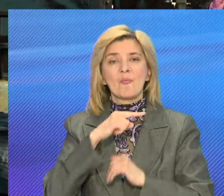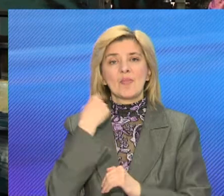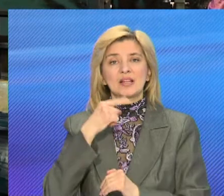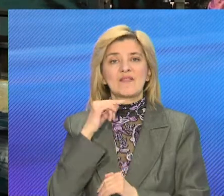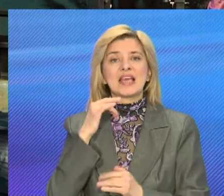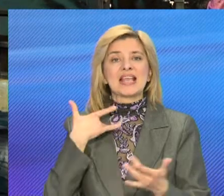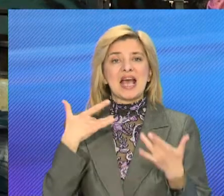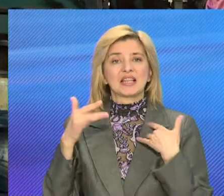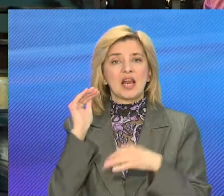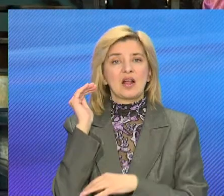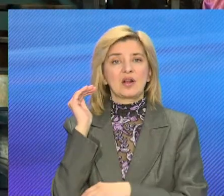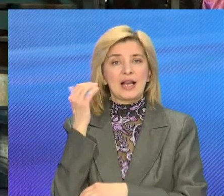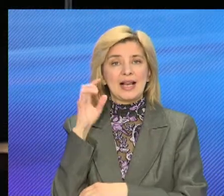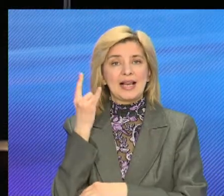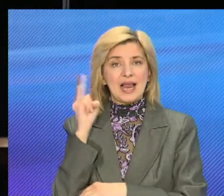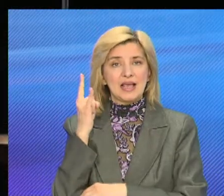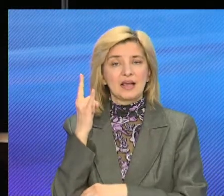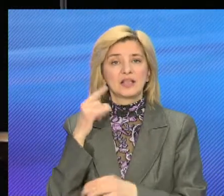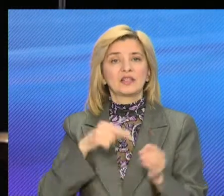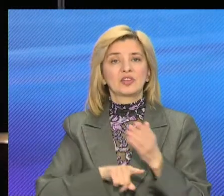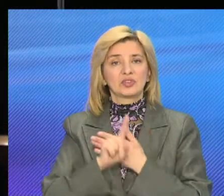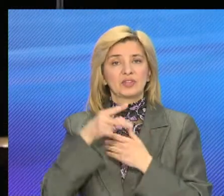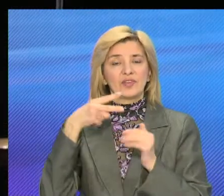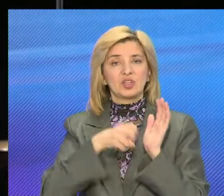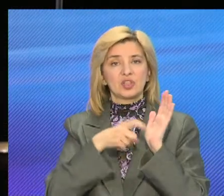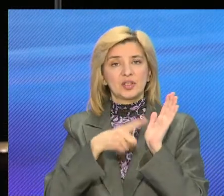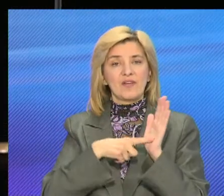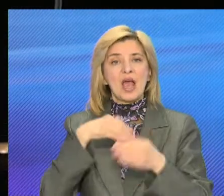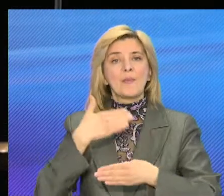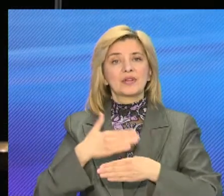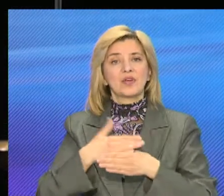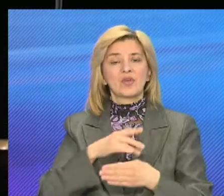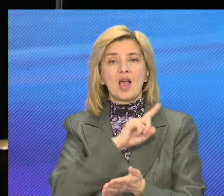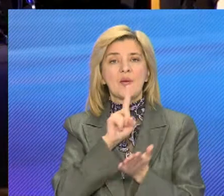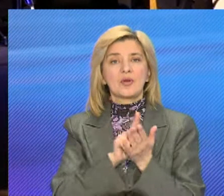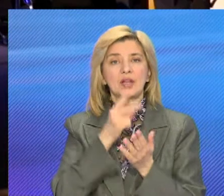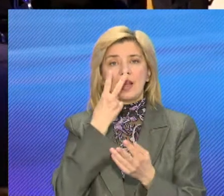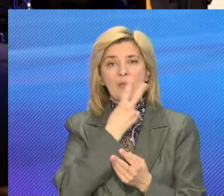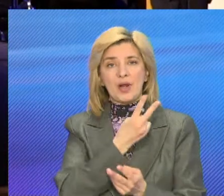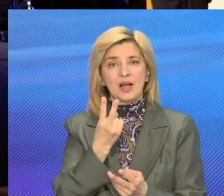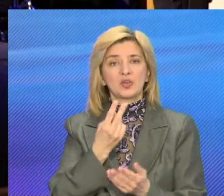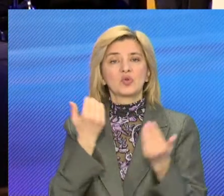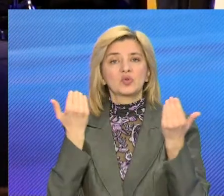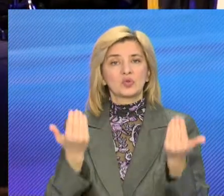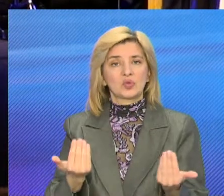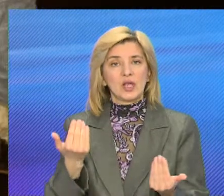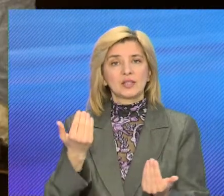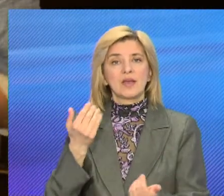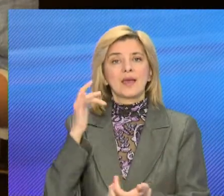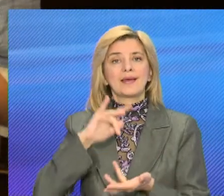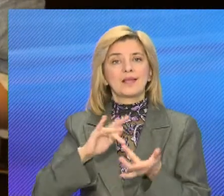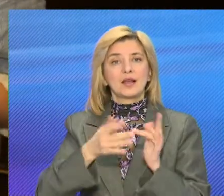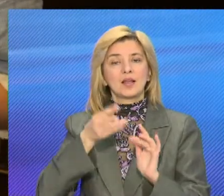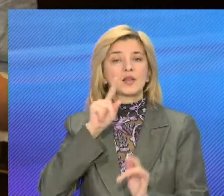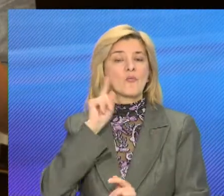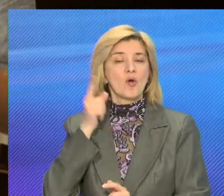с 2016 года. Постановка рекомендует знауцы обовязково до прогляду для сучасной интернет-молоди. Это о